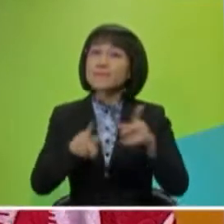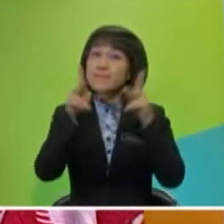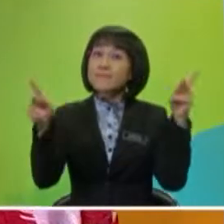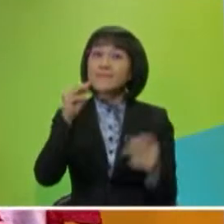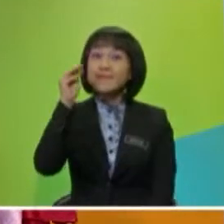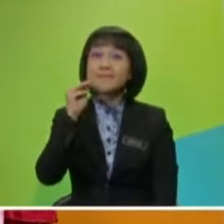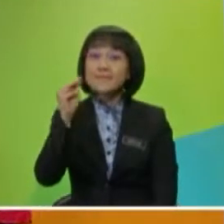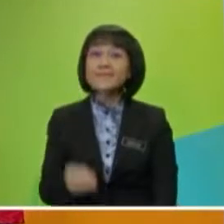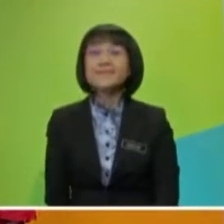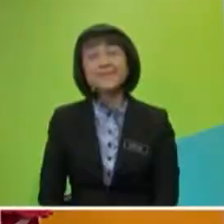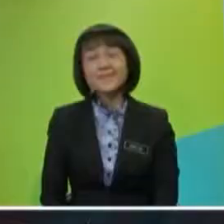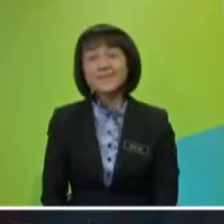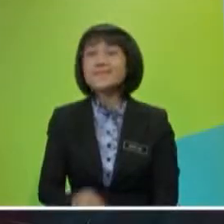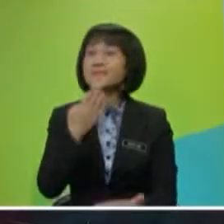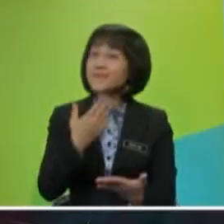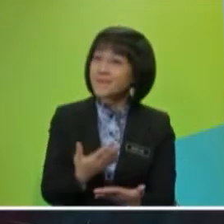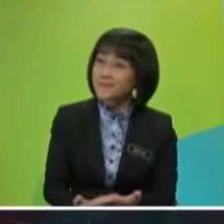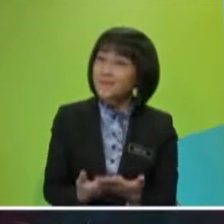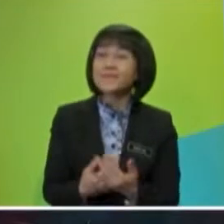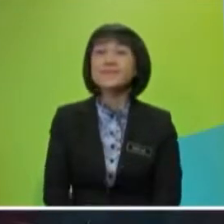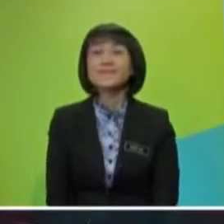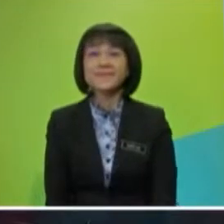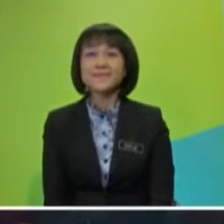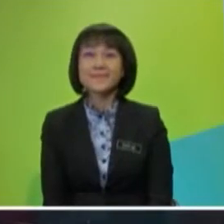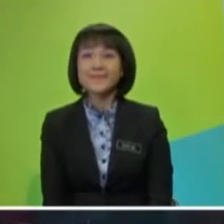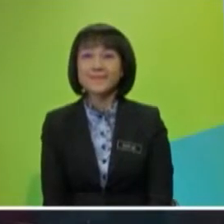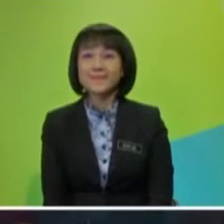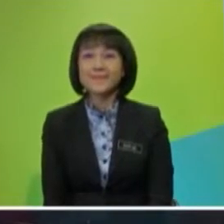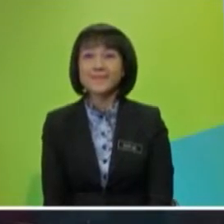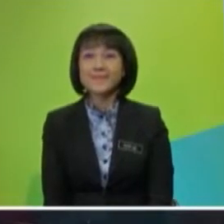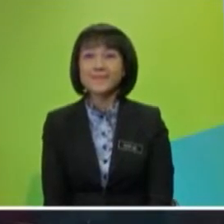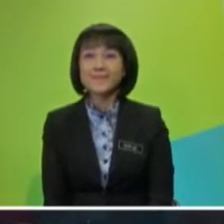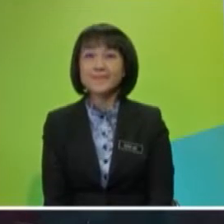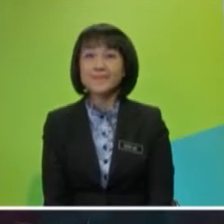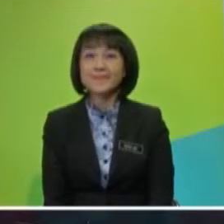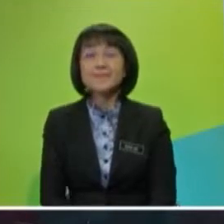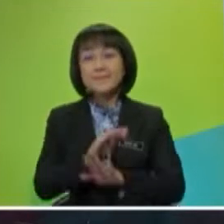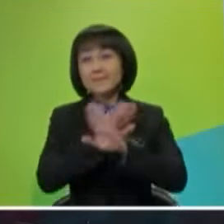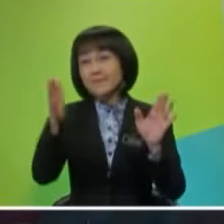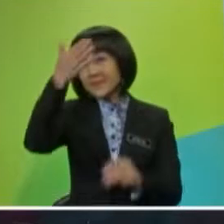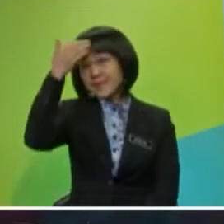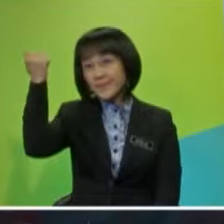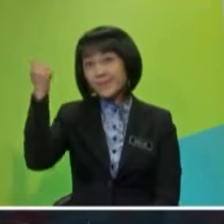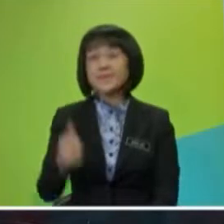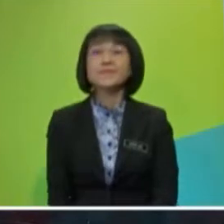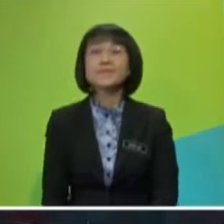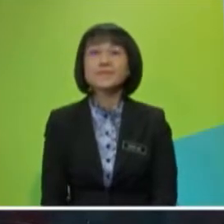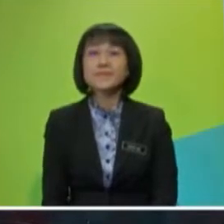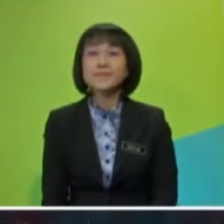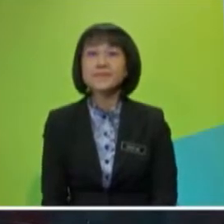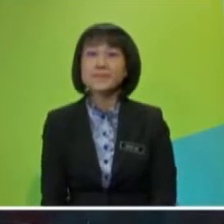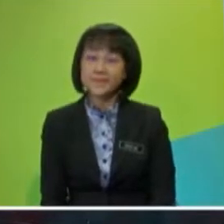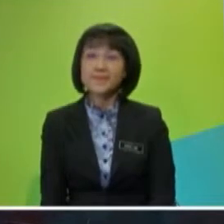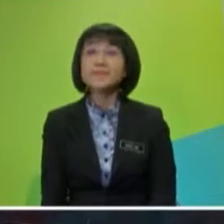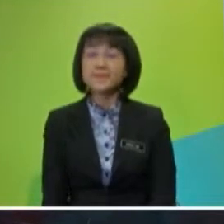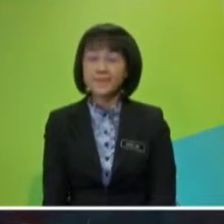Okey, khabar baik Cikgu. Apa khabar Cikgu? Alhamdulillah. Okey. Dan tak dilupakan juga, terus serta dengan kami berdua pada hari